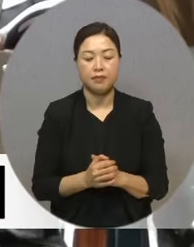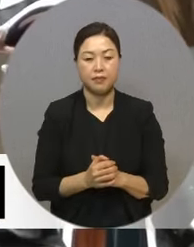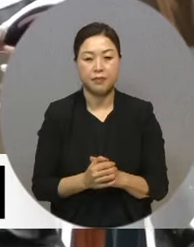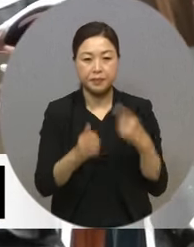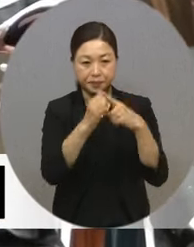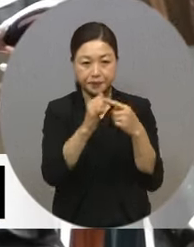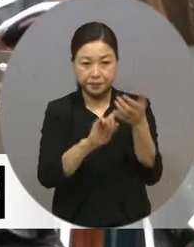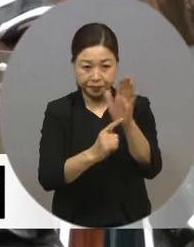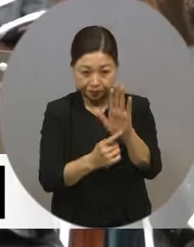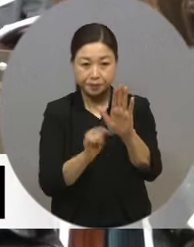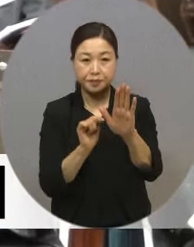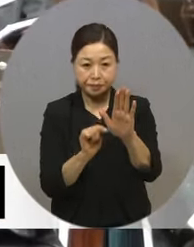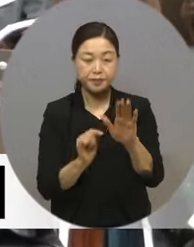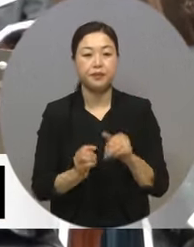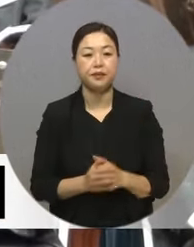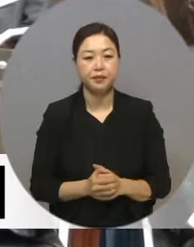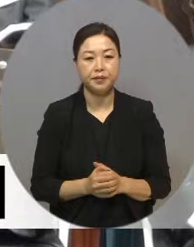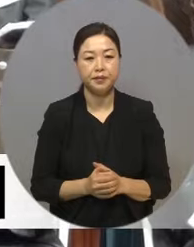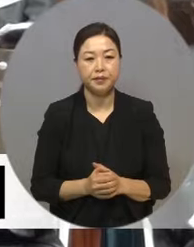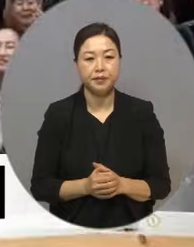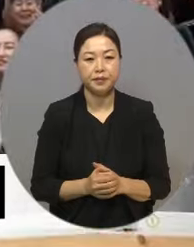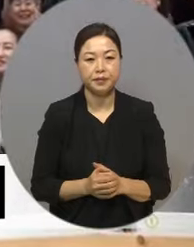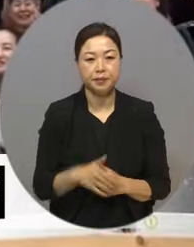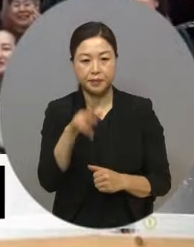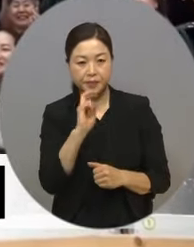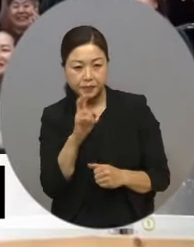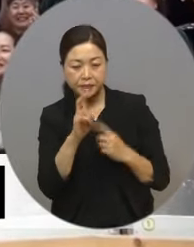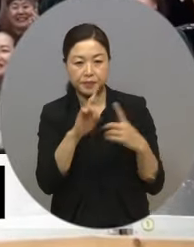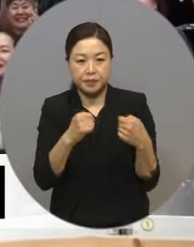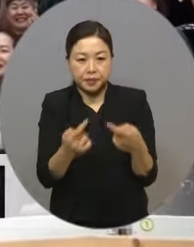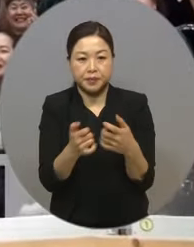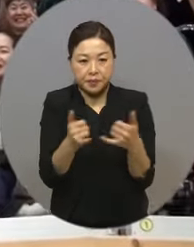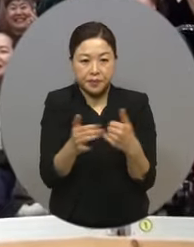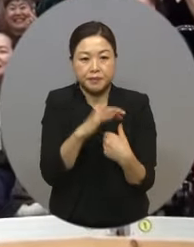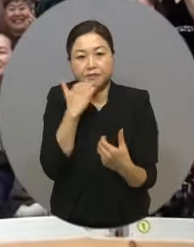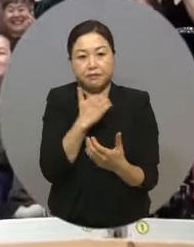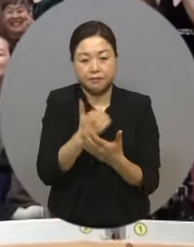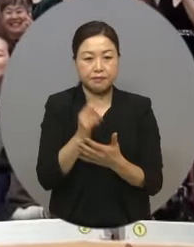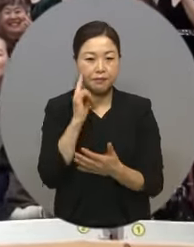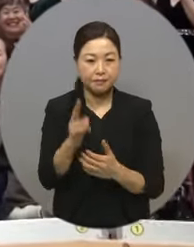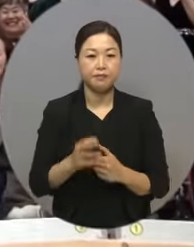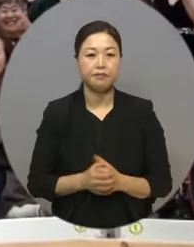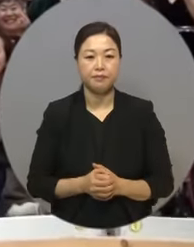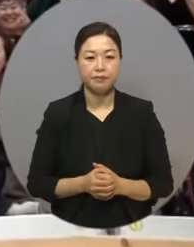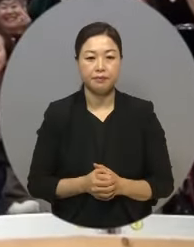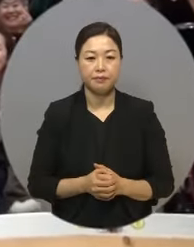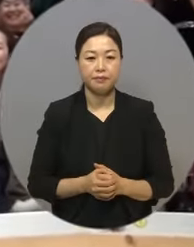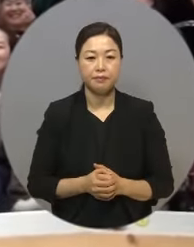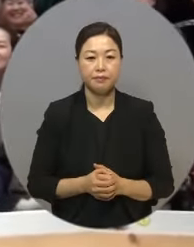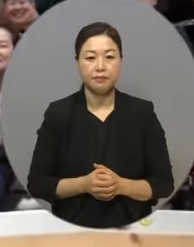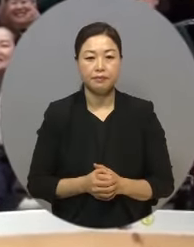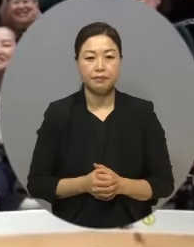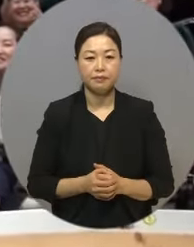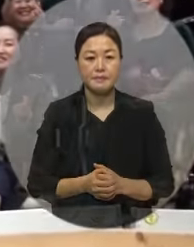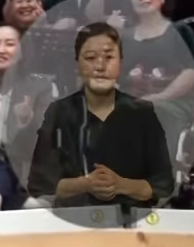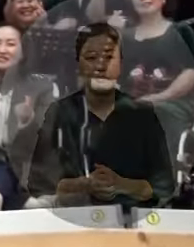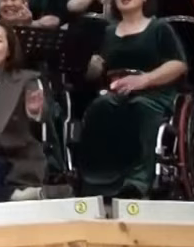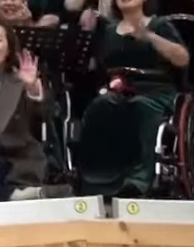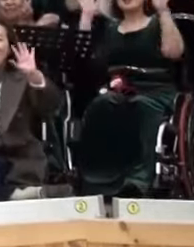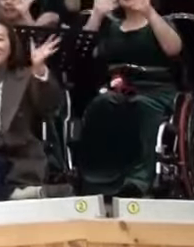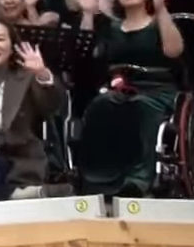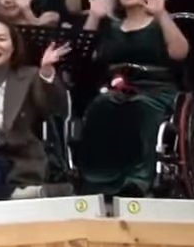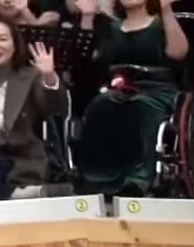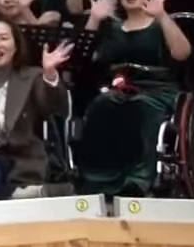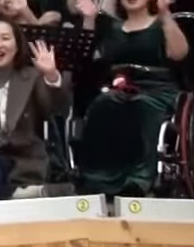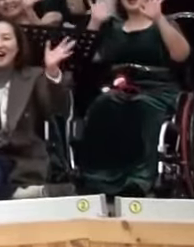연주회는 단원들에게는 가슴 벅찬 감동의 시간이었습니다. 복지TV 경기방송 정우선입니다.